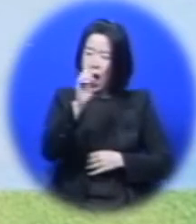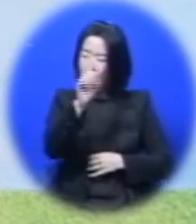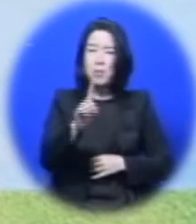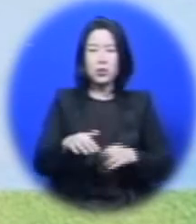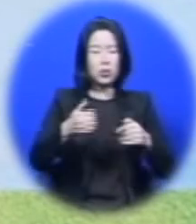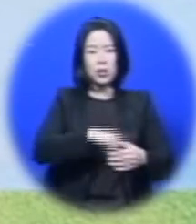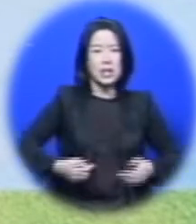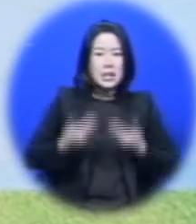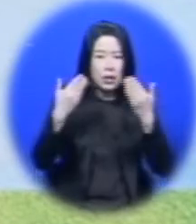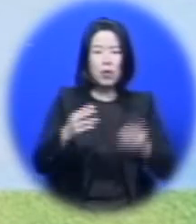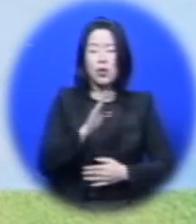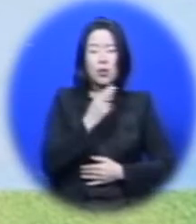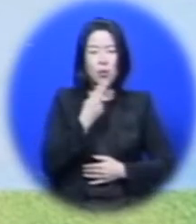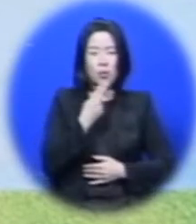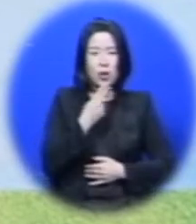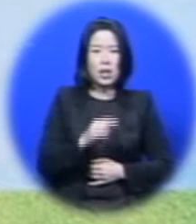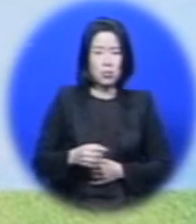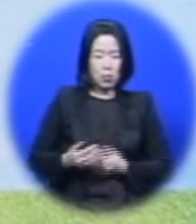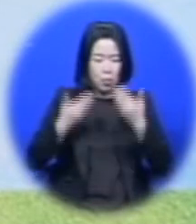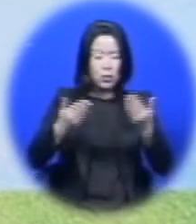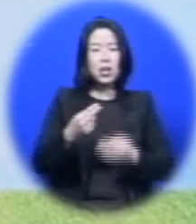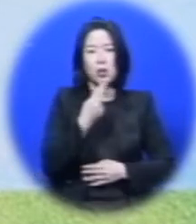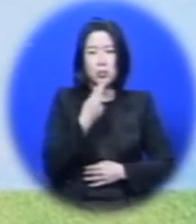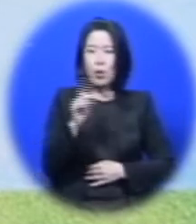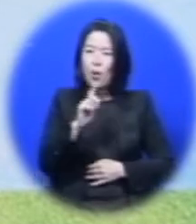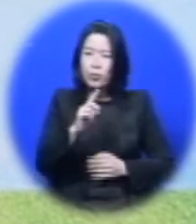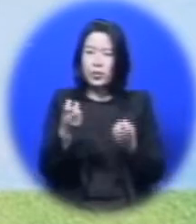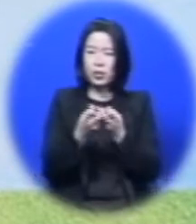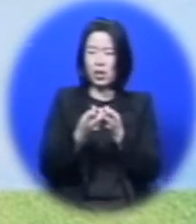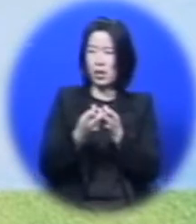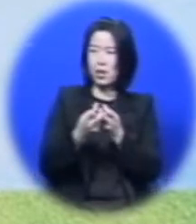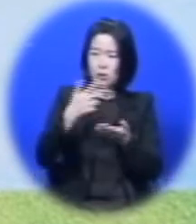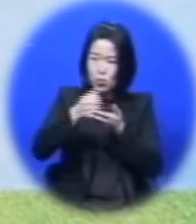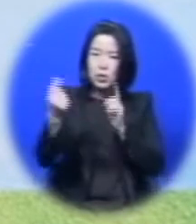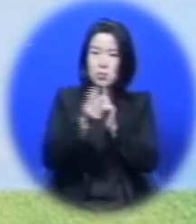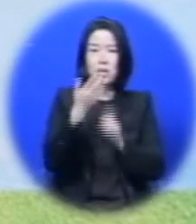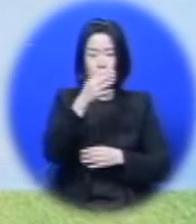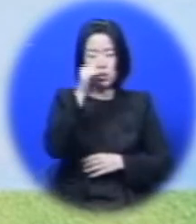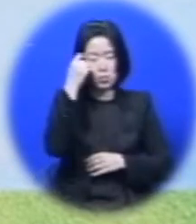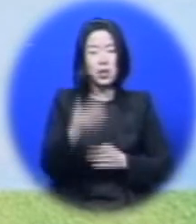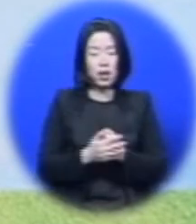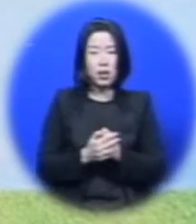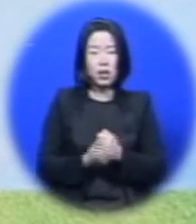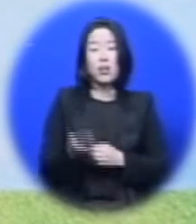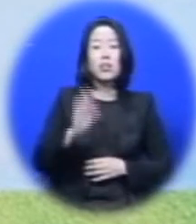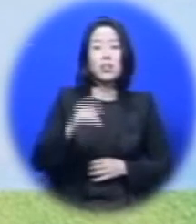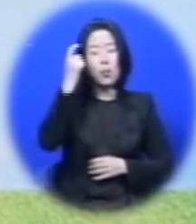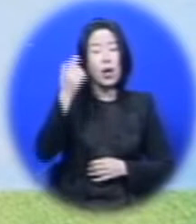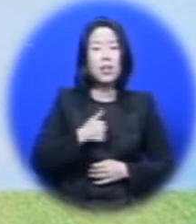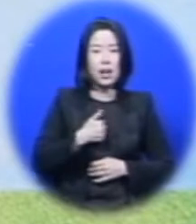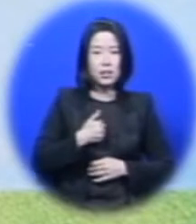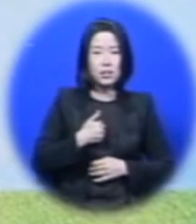없고 희생도 해본 적도 없이 어떻게 주님을 만나요? 그런데 나는 왜 이렇게 복이 많지요?